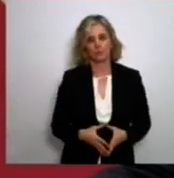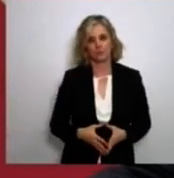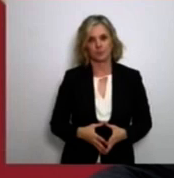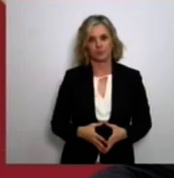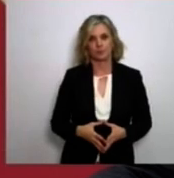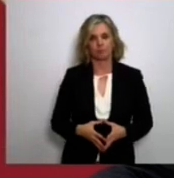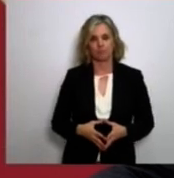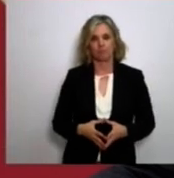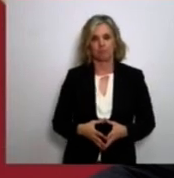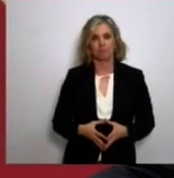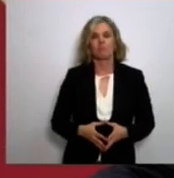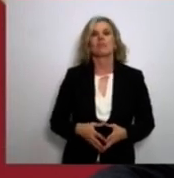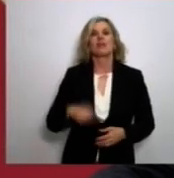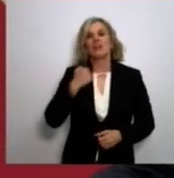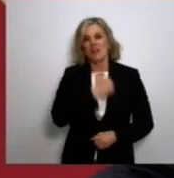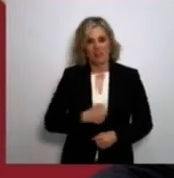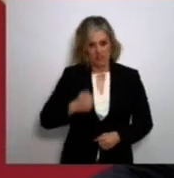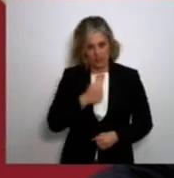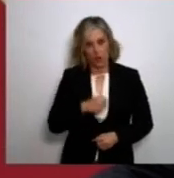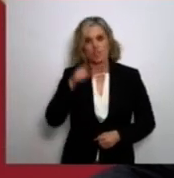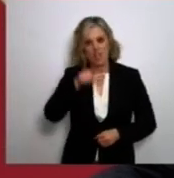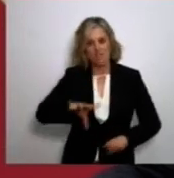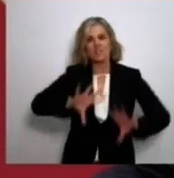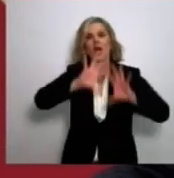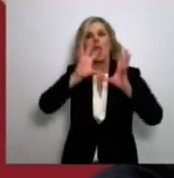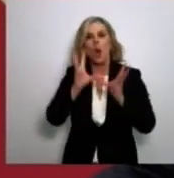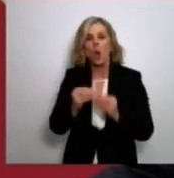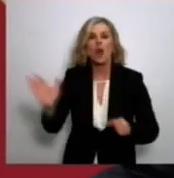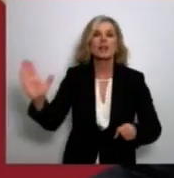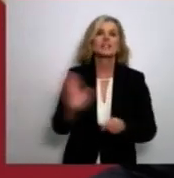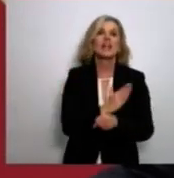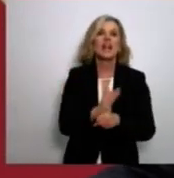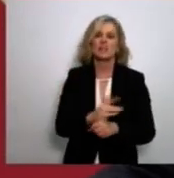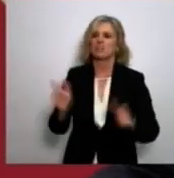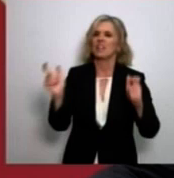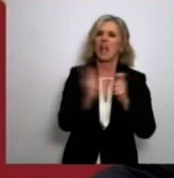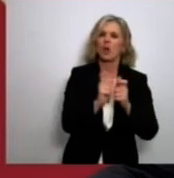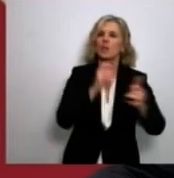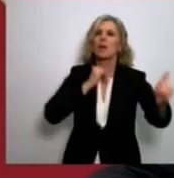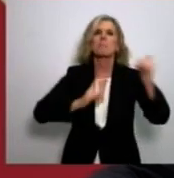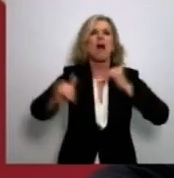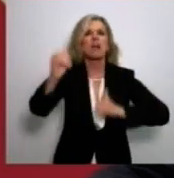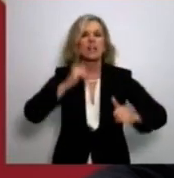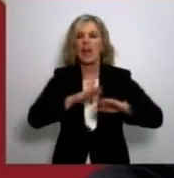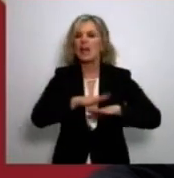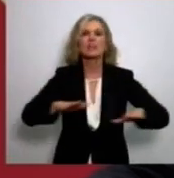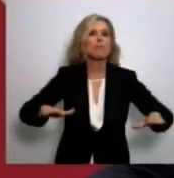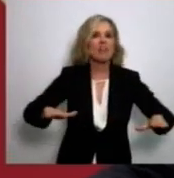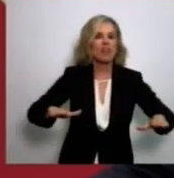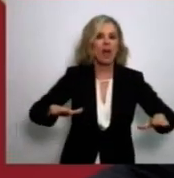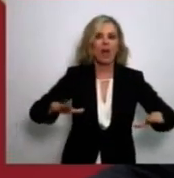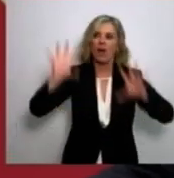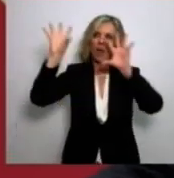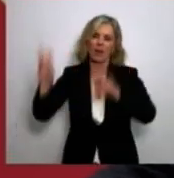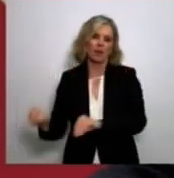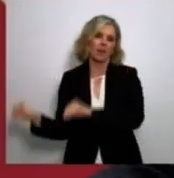Αυτό το κατεστημένο κατέστρεψε την επαρχία μας. Αυτό το κατεστημένο πήρε τα παιδιά από τα χωριά μας και τα έφερε να ζούνε σε